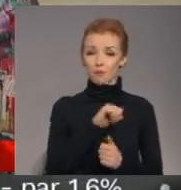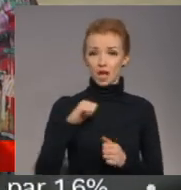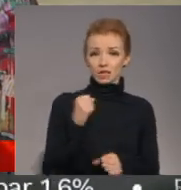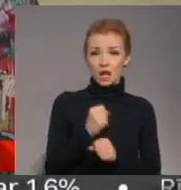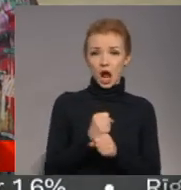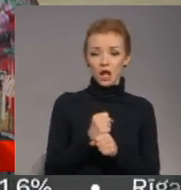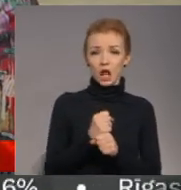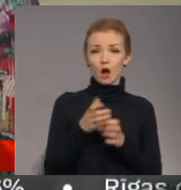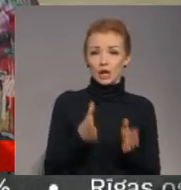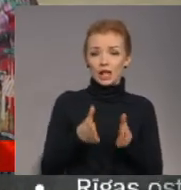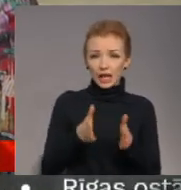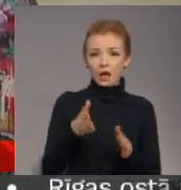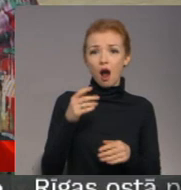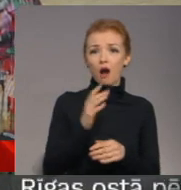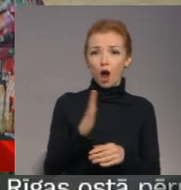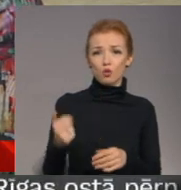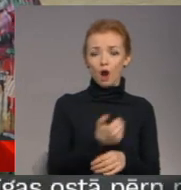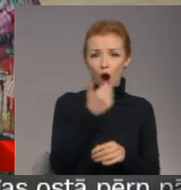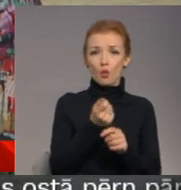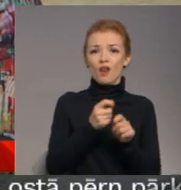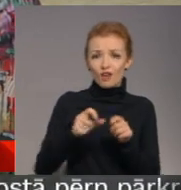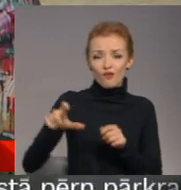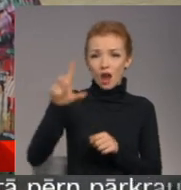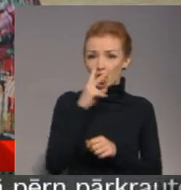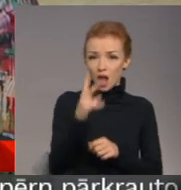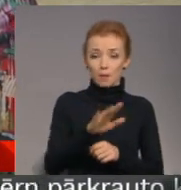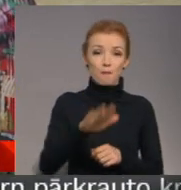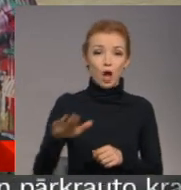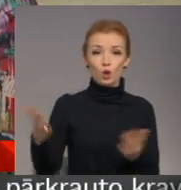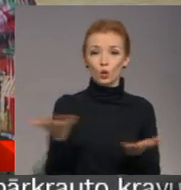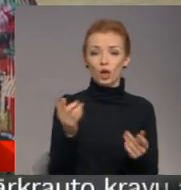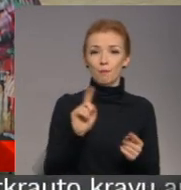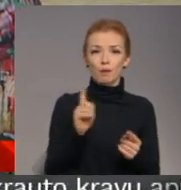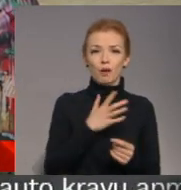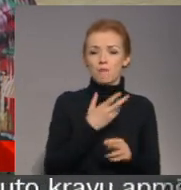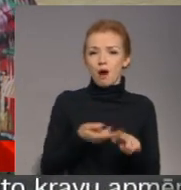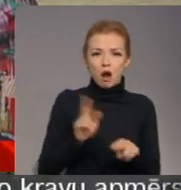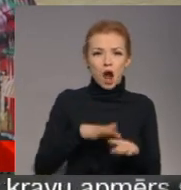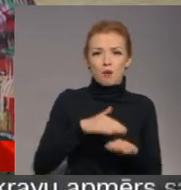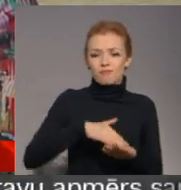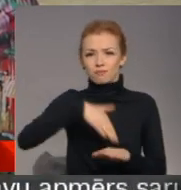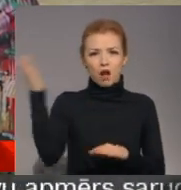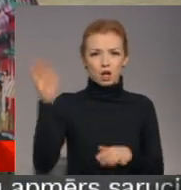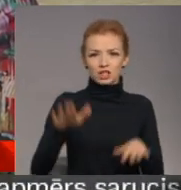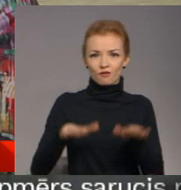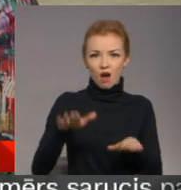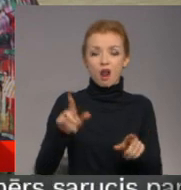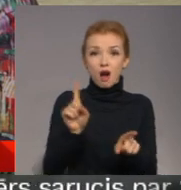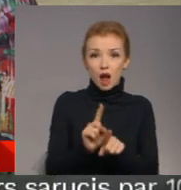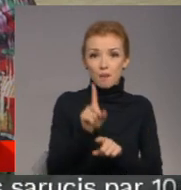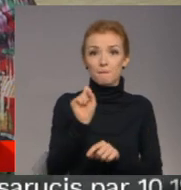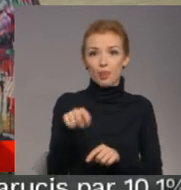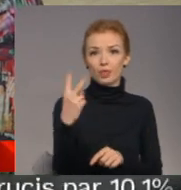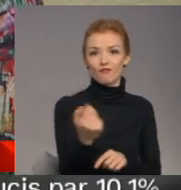mēs ar katru gadu redzam ar vien vairāk bērnus, kuriem ir ekstrēmi liels svars arī līdz 2 gadu vecumu, un tā